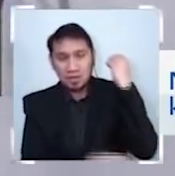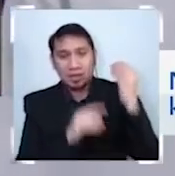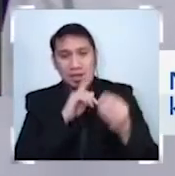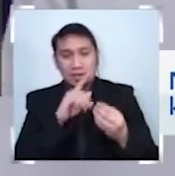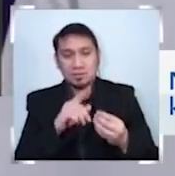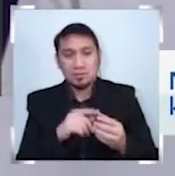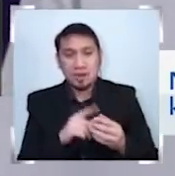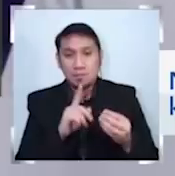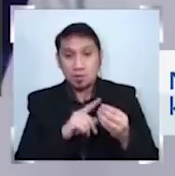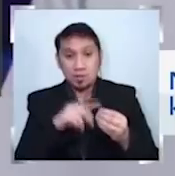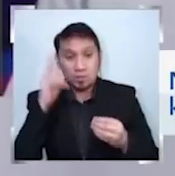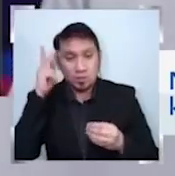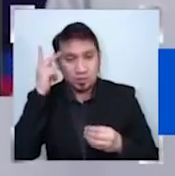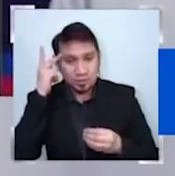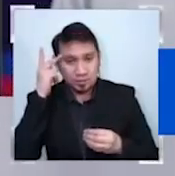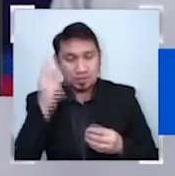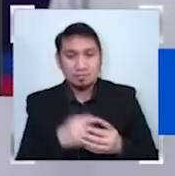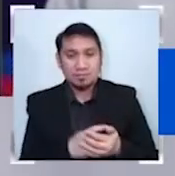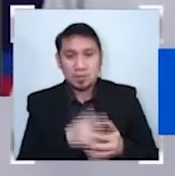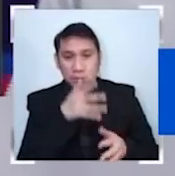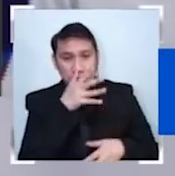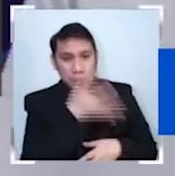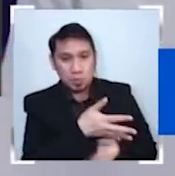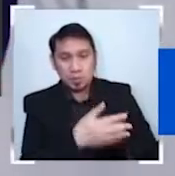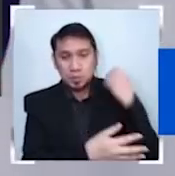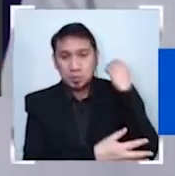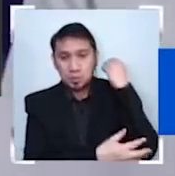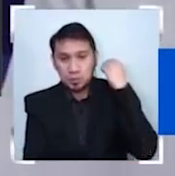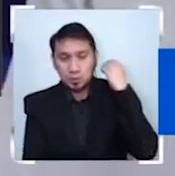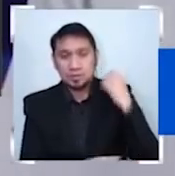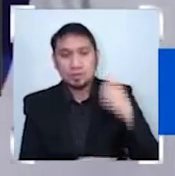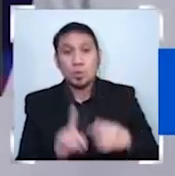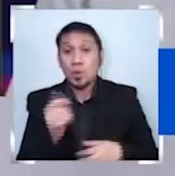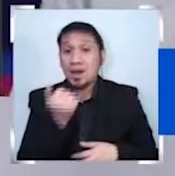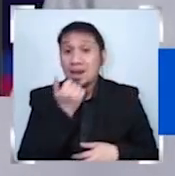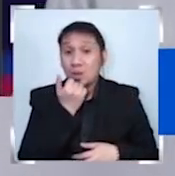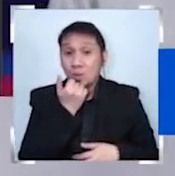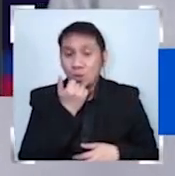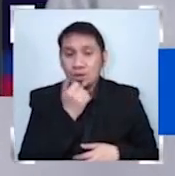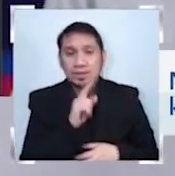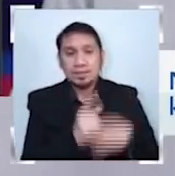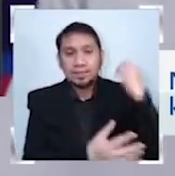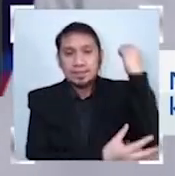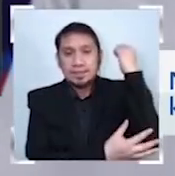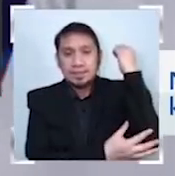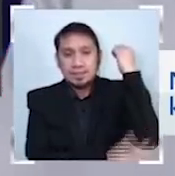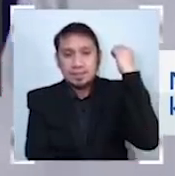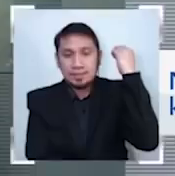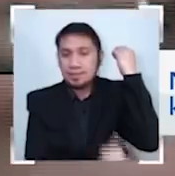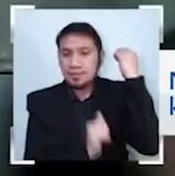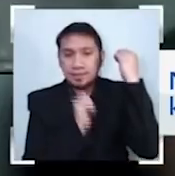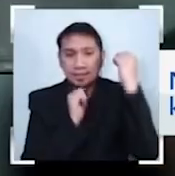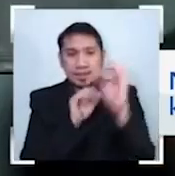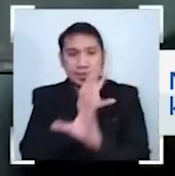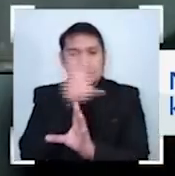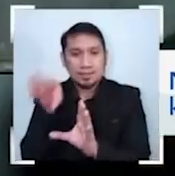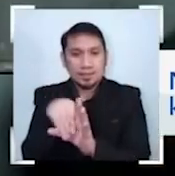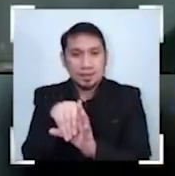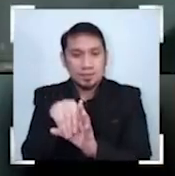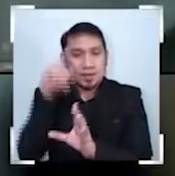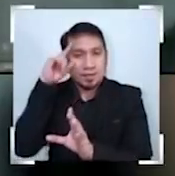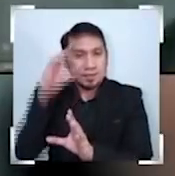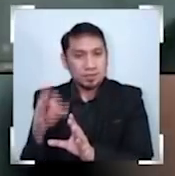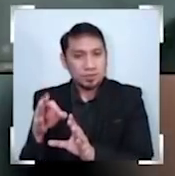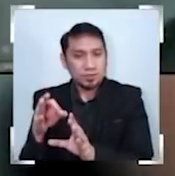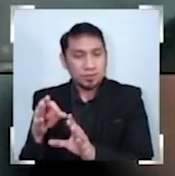sa kamalian ay yung ang mga mahihirap hindi talaga kasali sa pagdidesisyon. Walang aktibidad